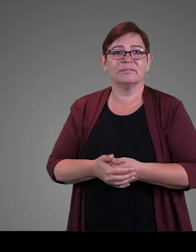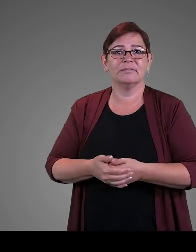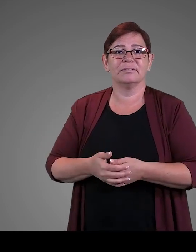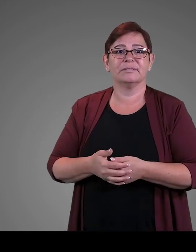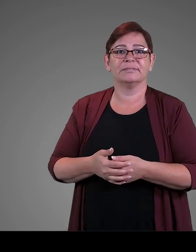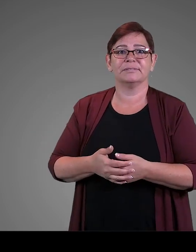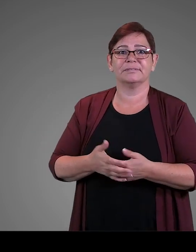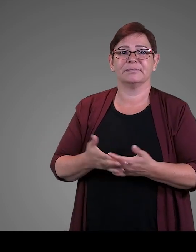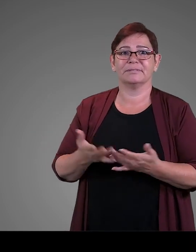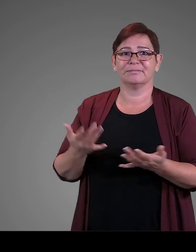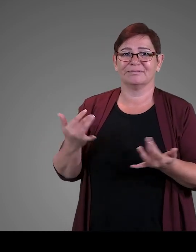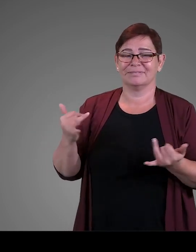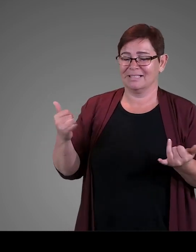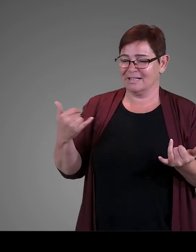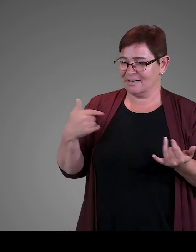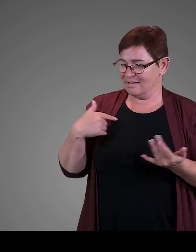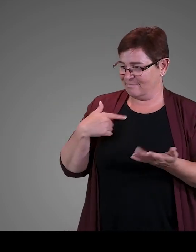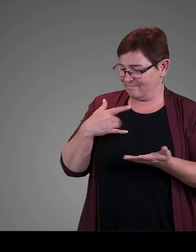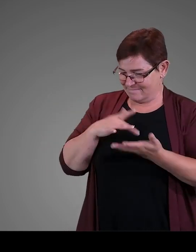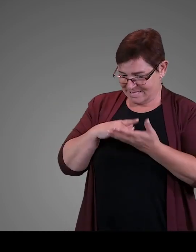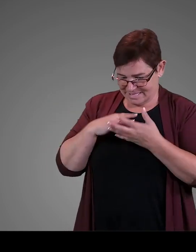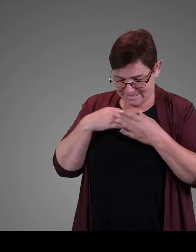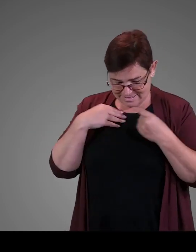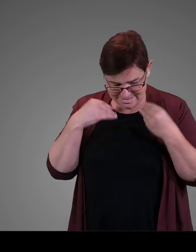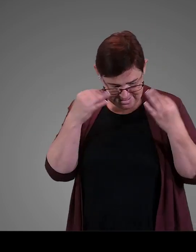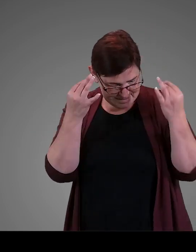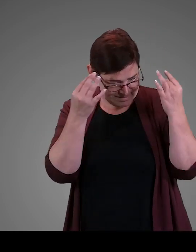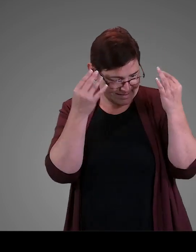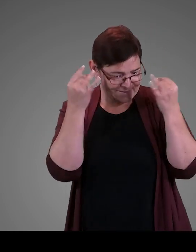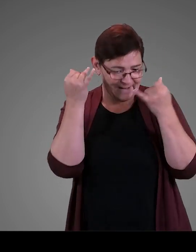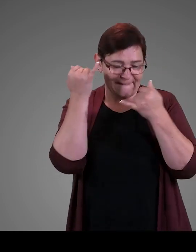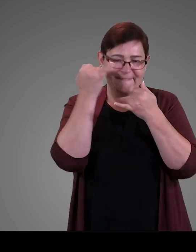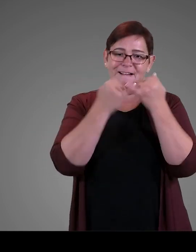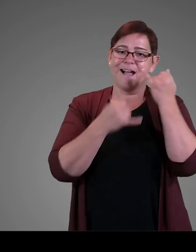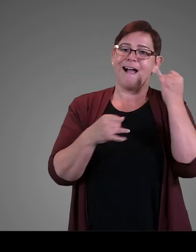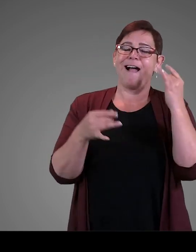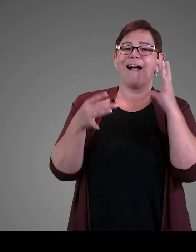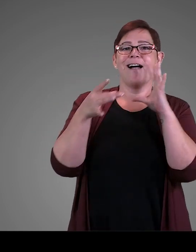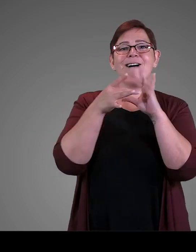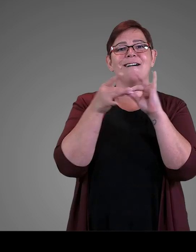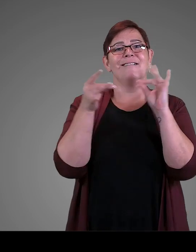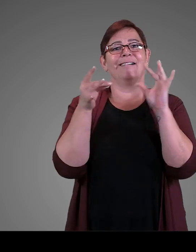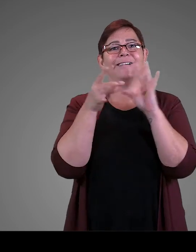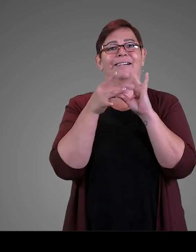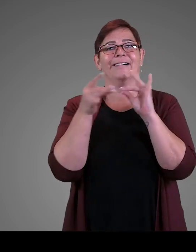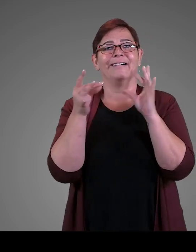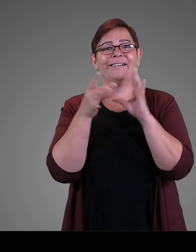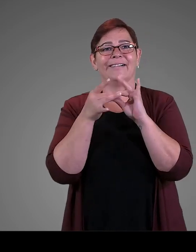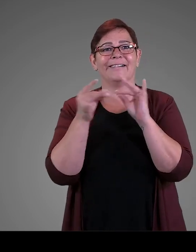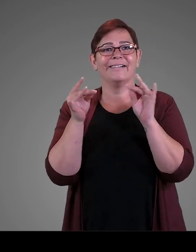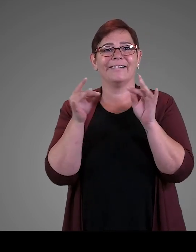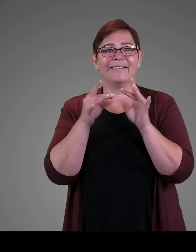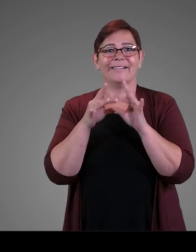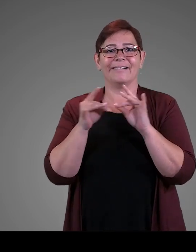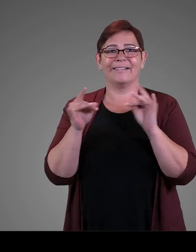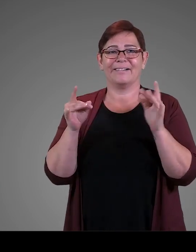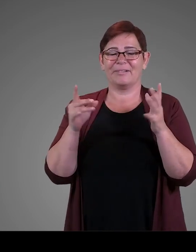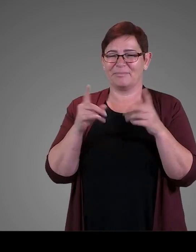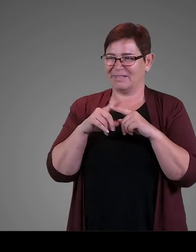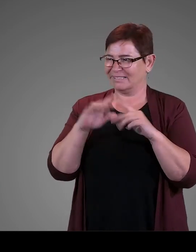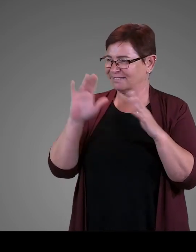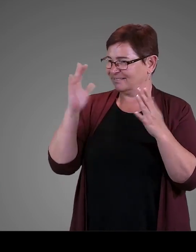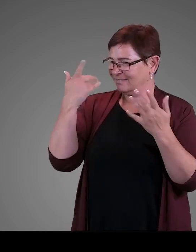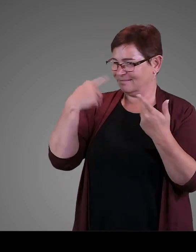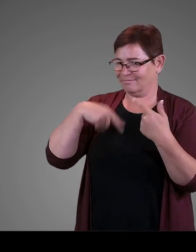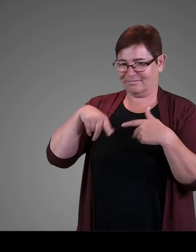Où est-ce qu'on est? Bonne question. Je suis comme un peu dans ce moment-là, un peu prévu du mot de